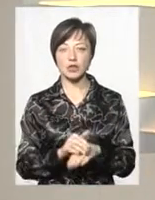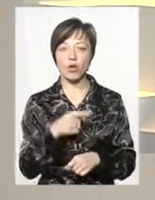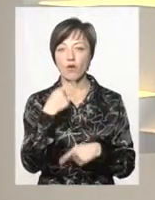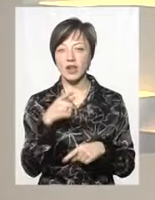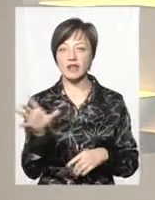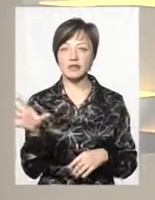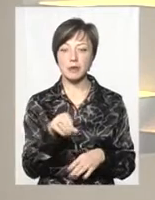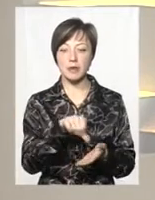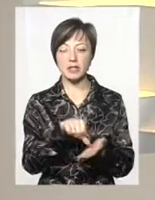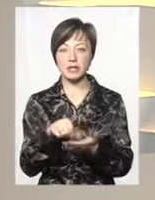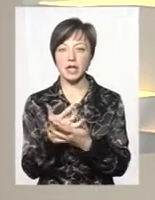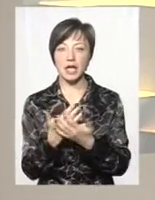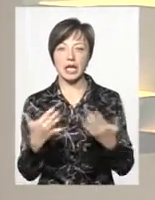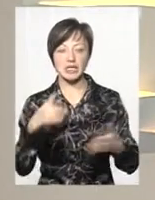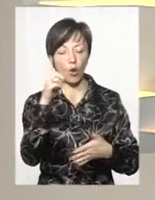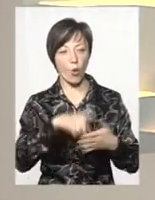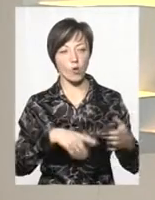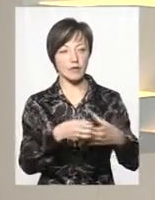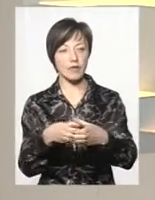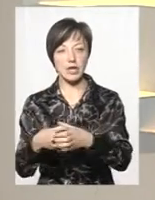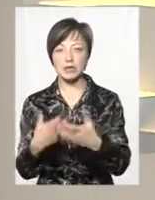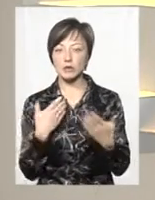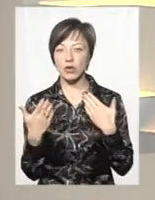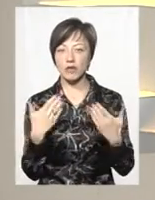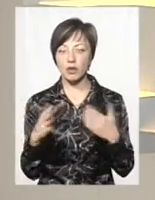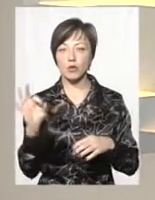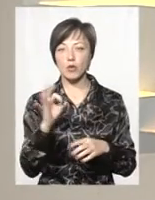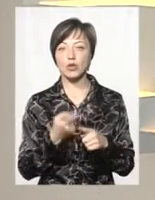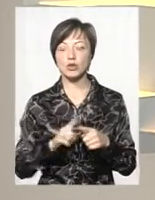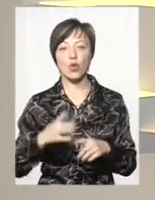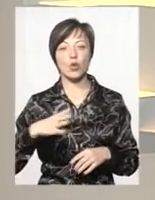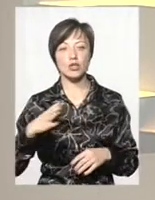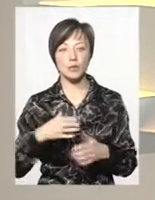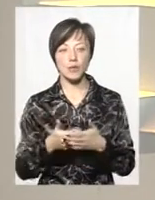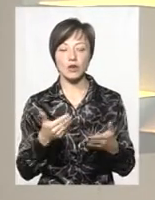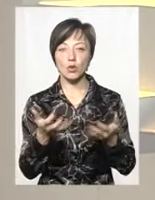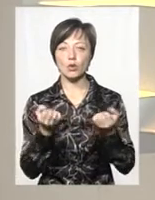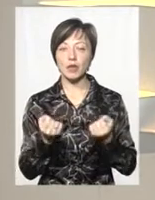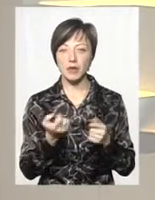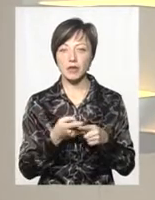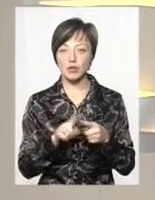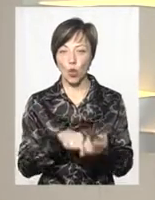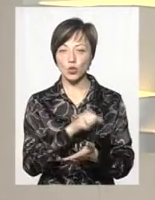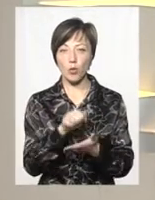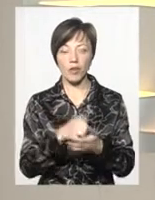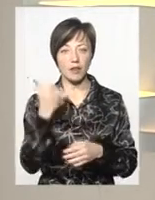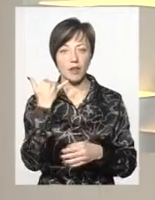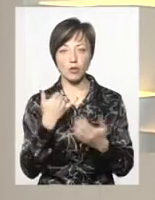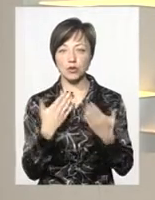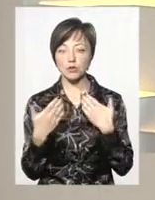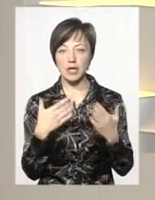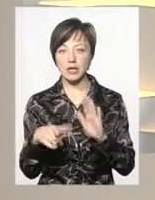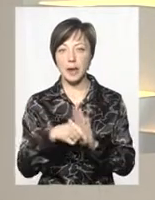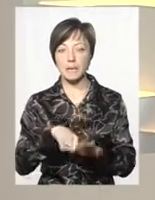представники різних конфесій, з якими ми спілкувалися. І от стосовно очікувань від отримання Томосу, телефоном ми говорили